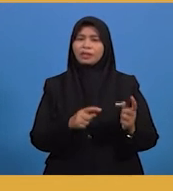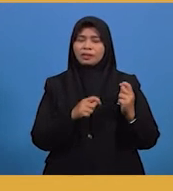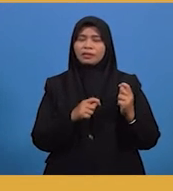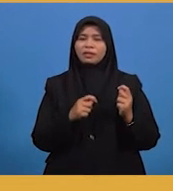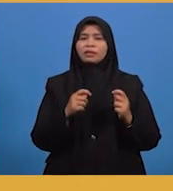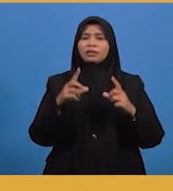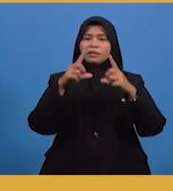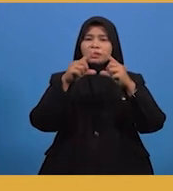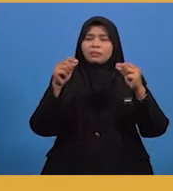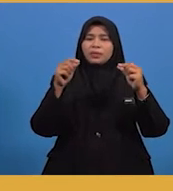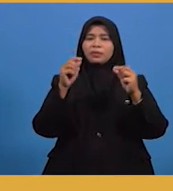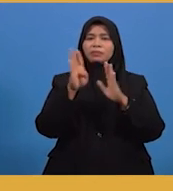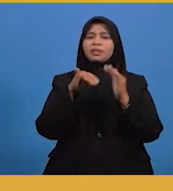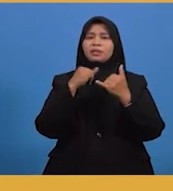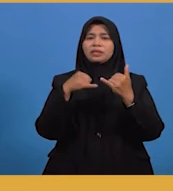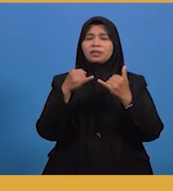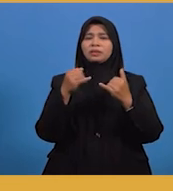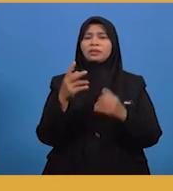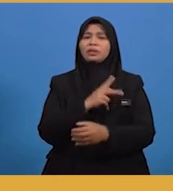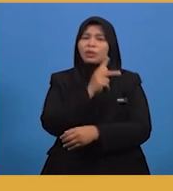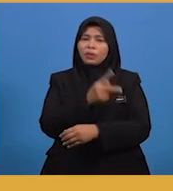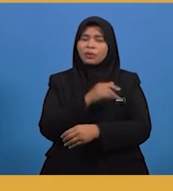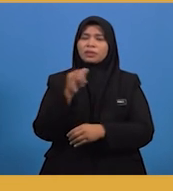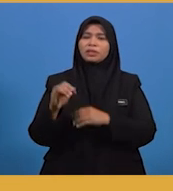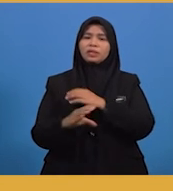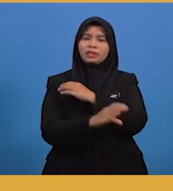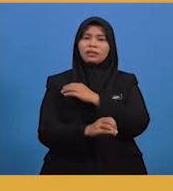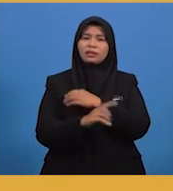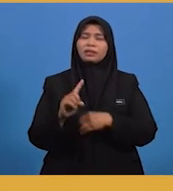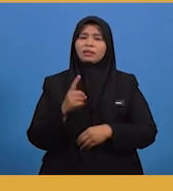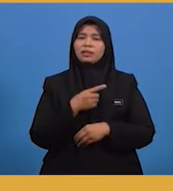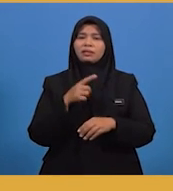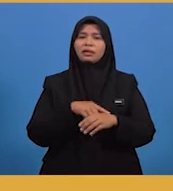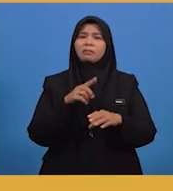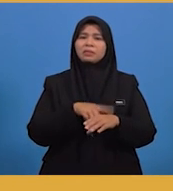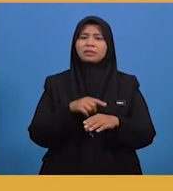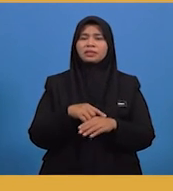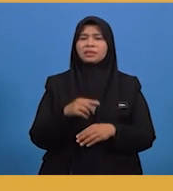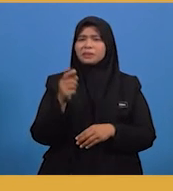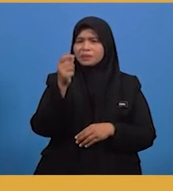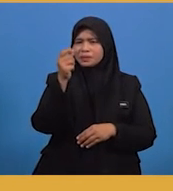Tentera Jepun berjaya menguasai negara kita pada masa yang singkat sahaja.